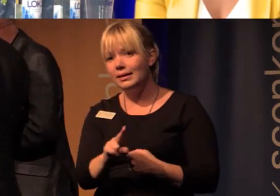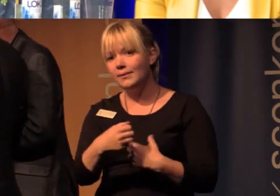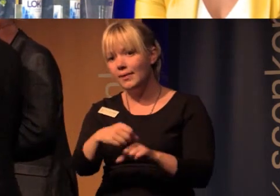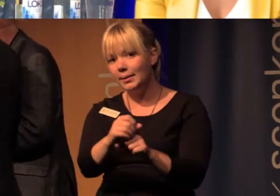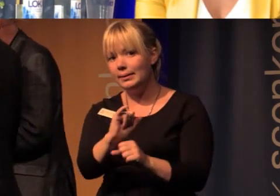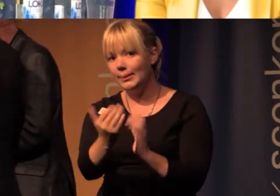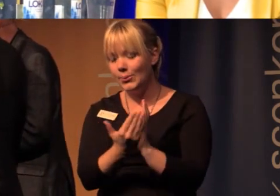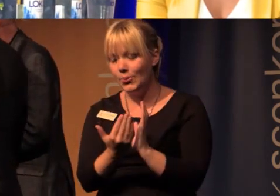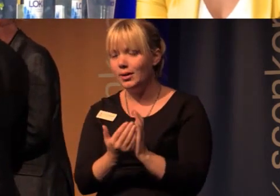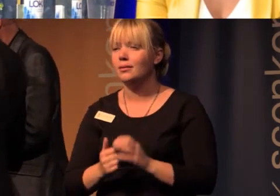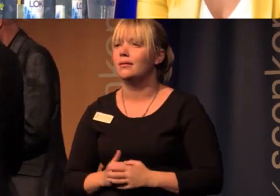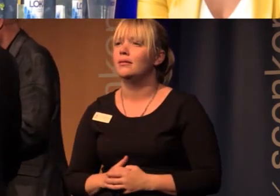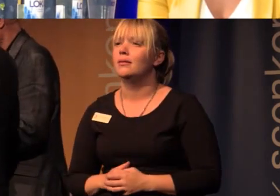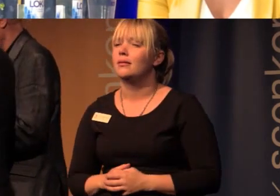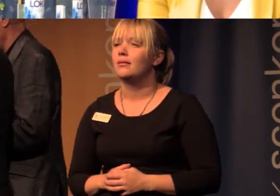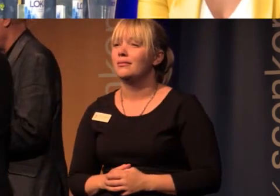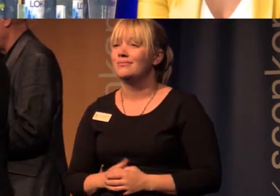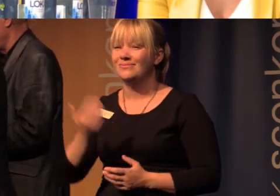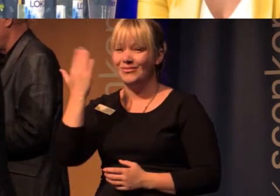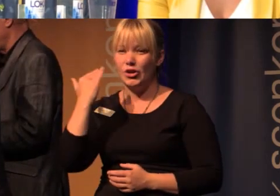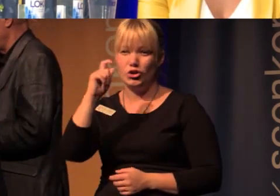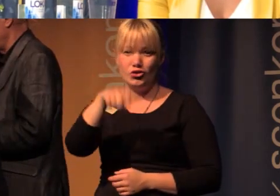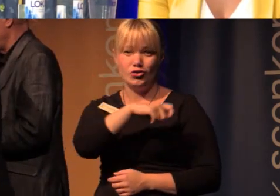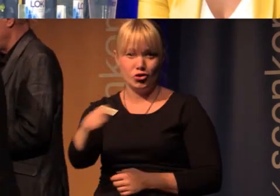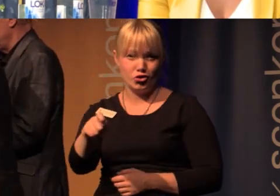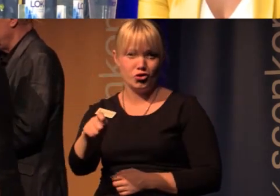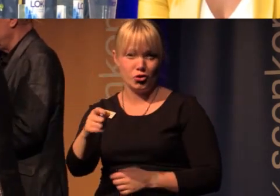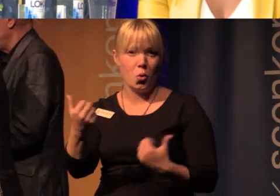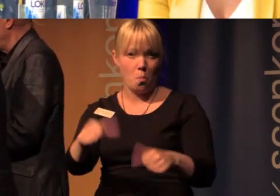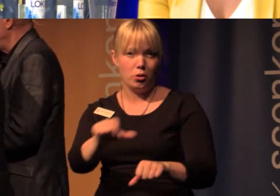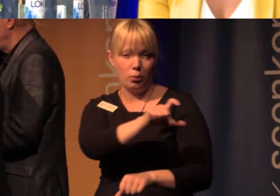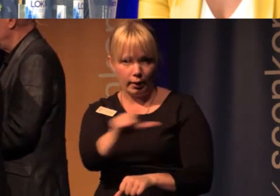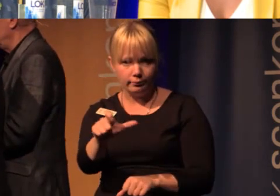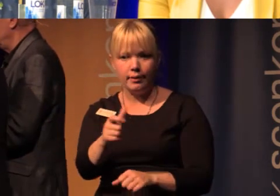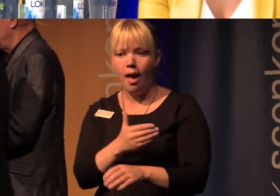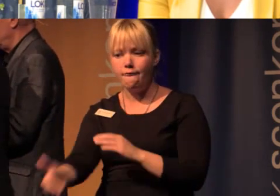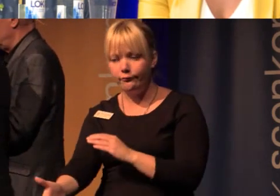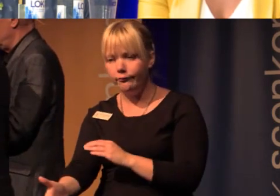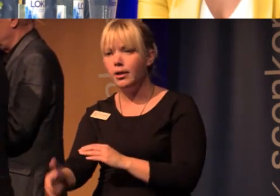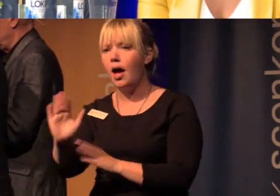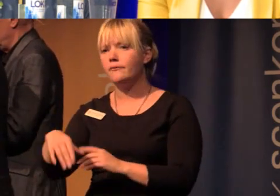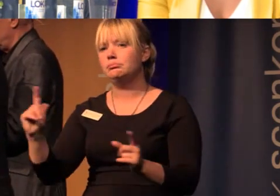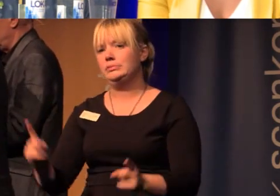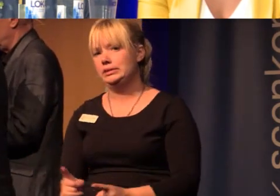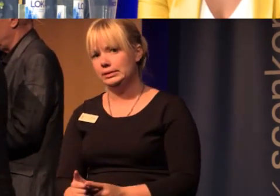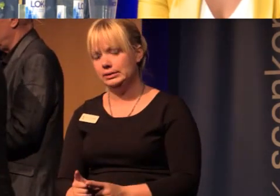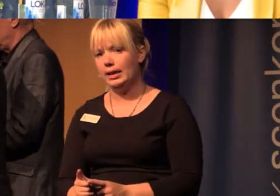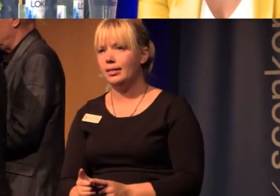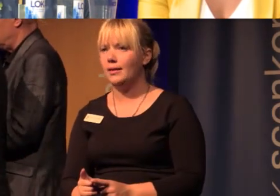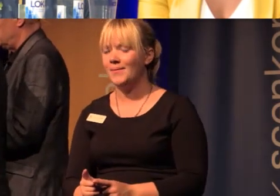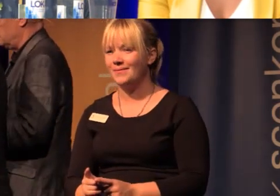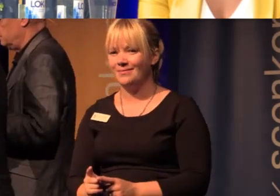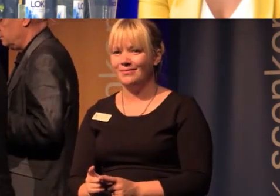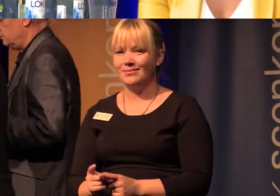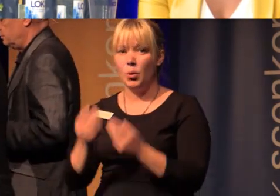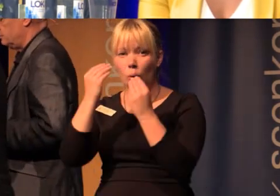skolan. Det är så att när man tog bort estetisk verksamhet som obligatoriskt ämne så har utbudet minskat. Alltså det är fler det är